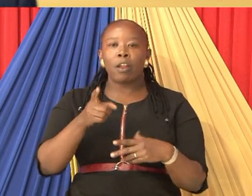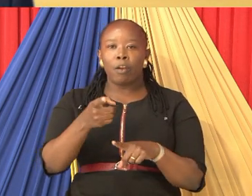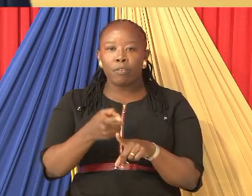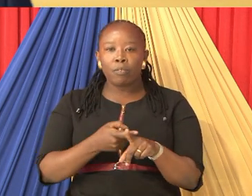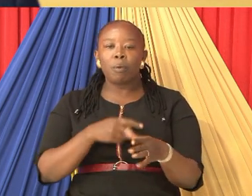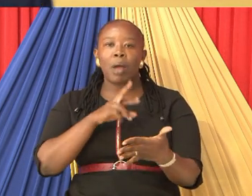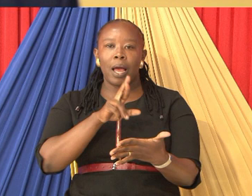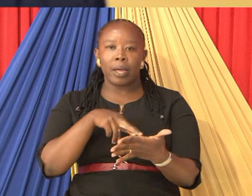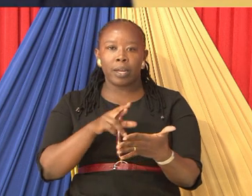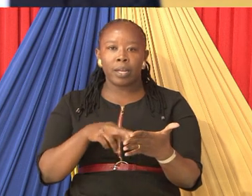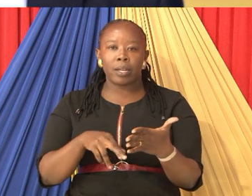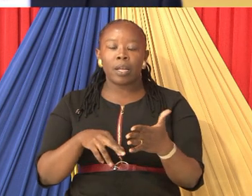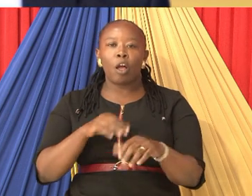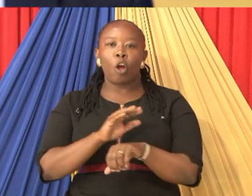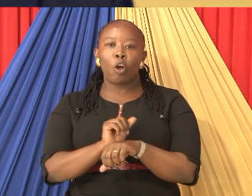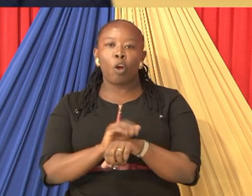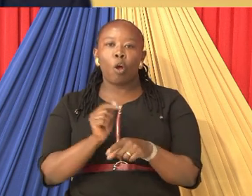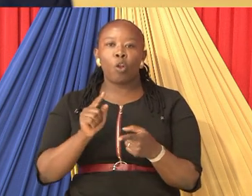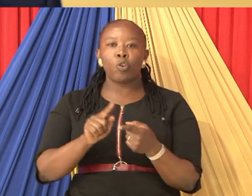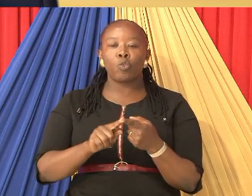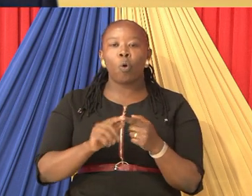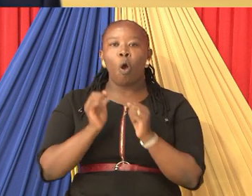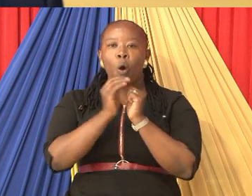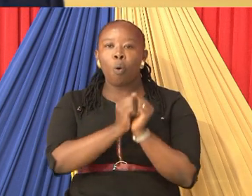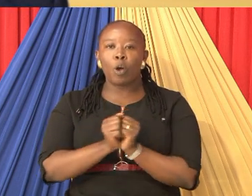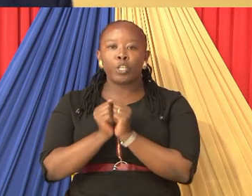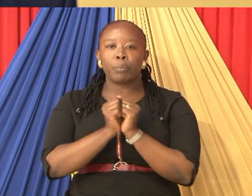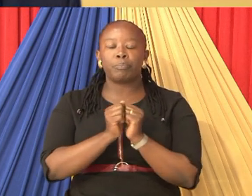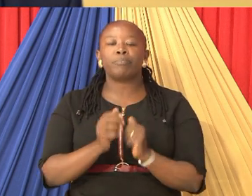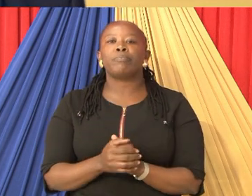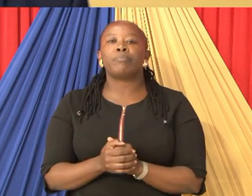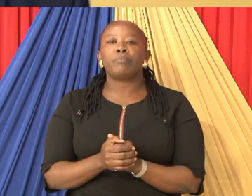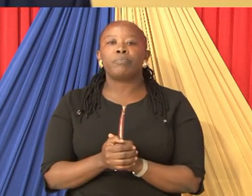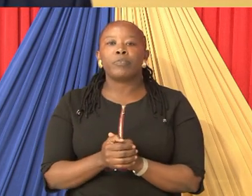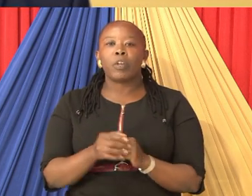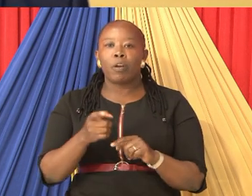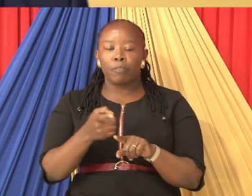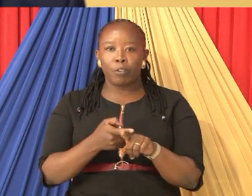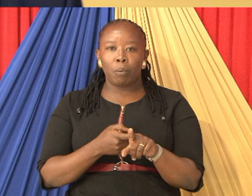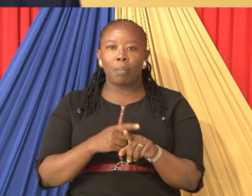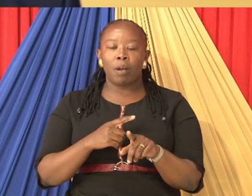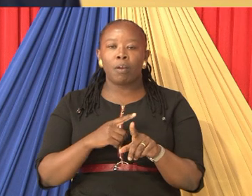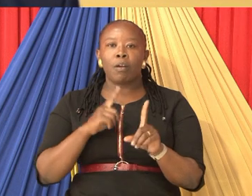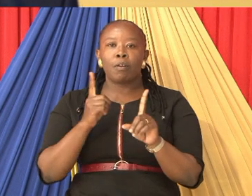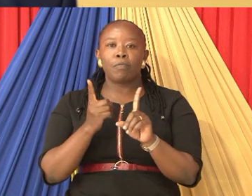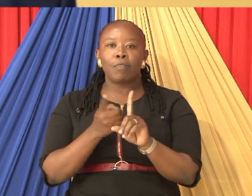kutuongoza katika ibada yetu ya siku ya leo ambayo yanapatikana katika